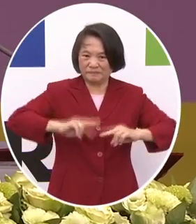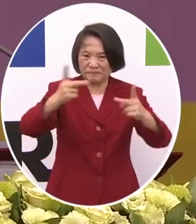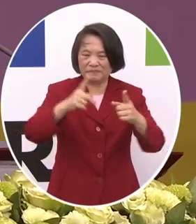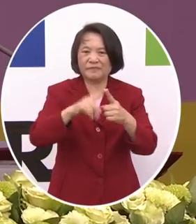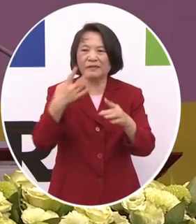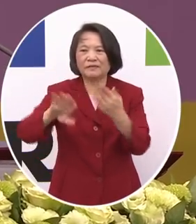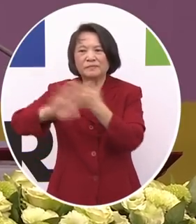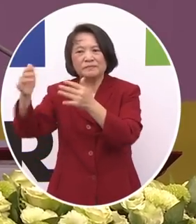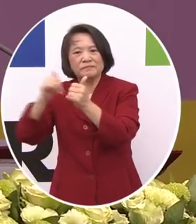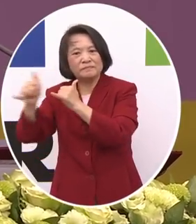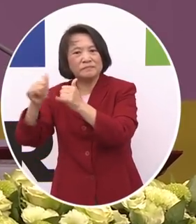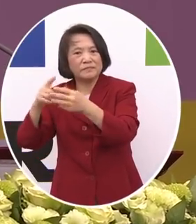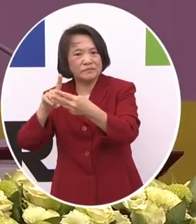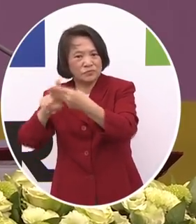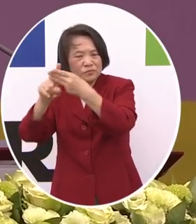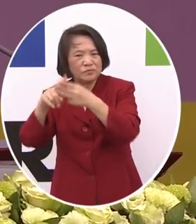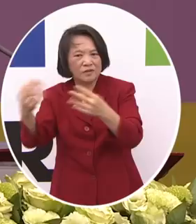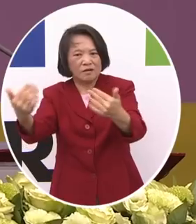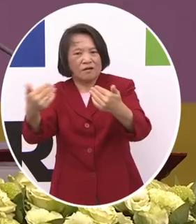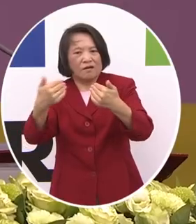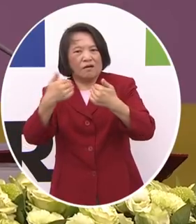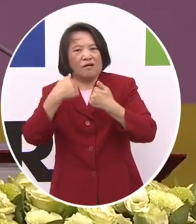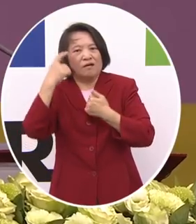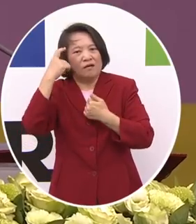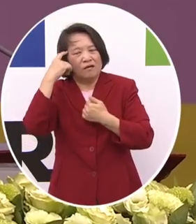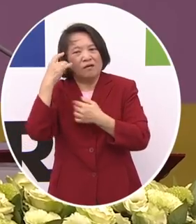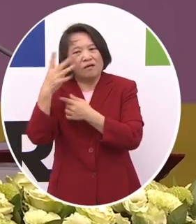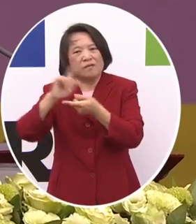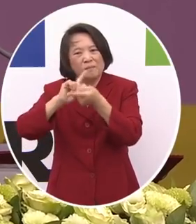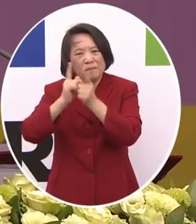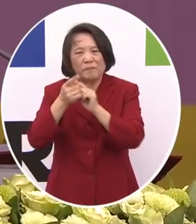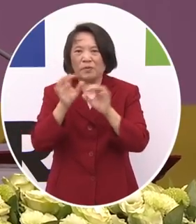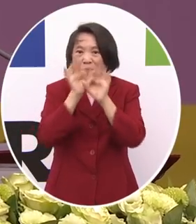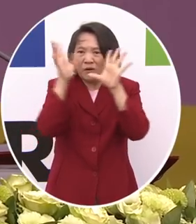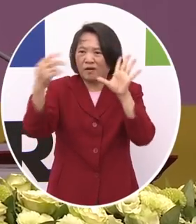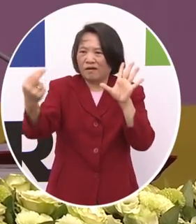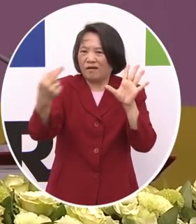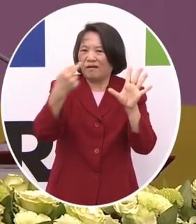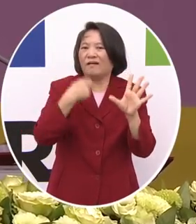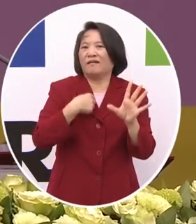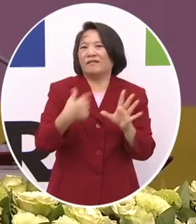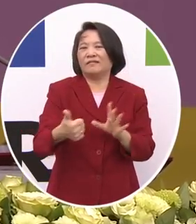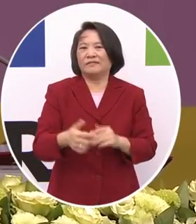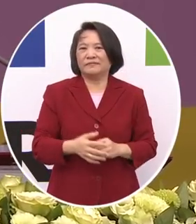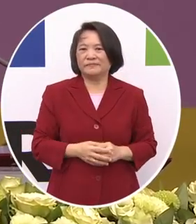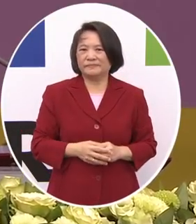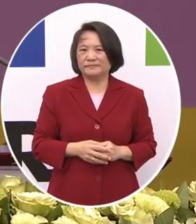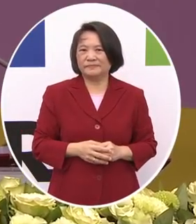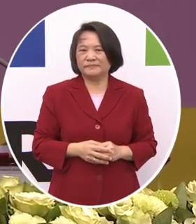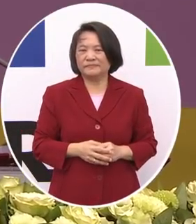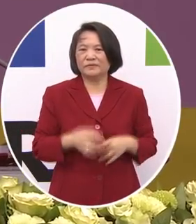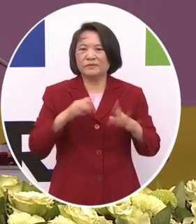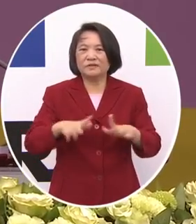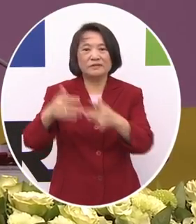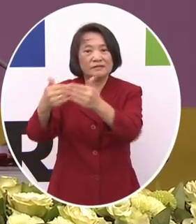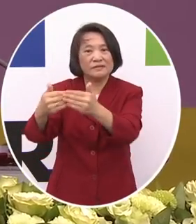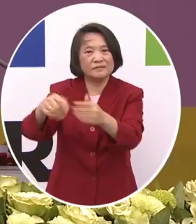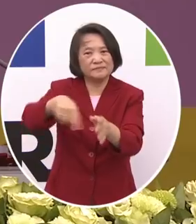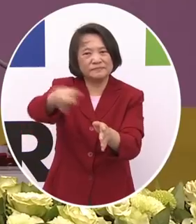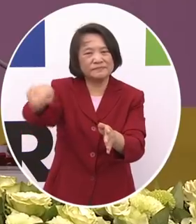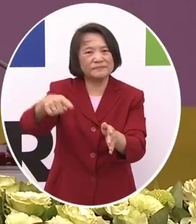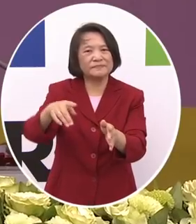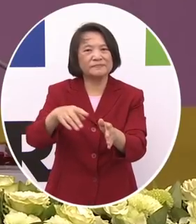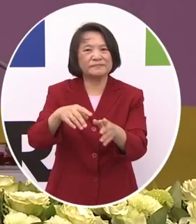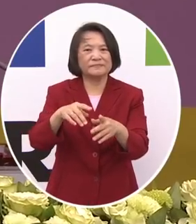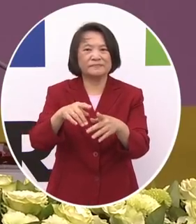民主的人们提供了暗夜中的光芒。所以在香港，在中国大陆，